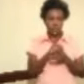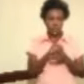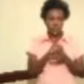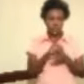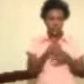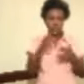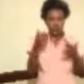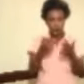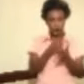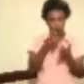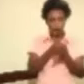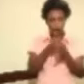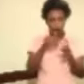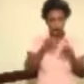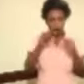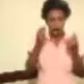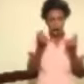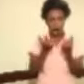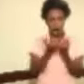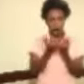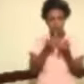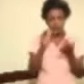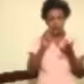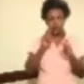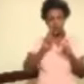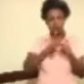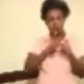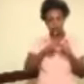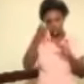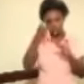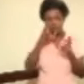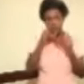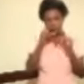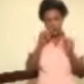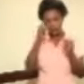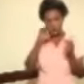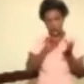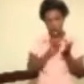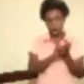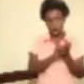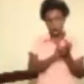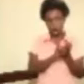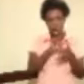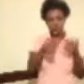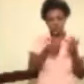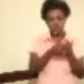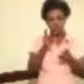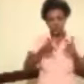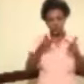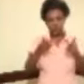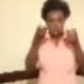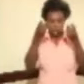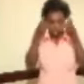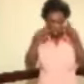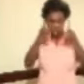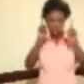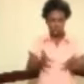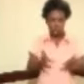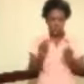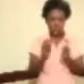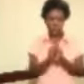une nouvelle assemblée qui vous a fait une autre constitution. C'est pour Marais qu'on est capable de décider par décret, c'est pour Marais que vous décidez en consensus